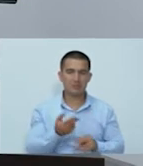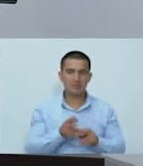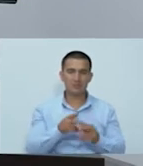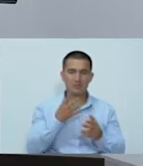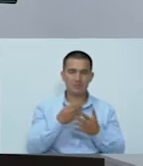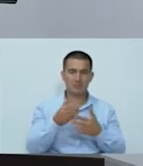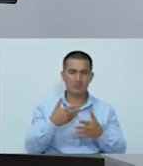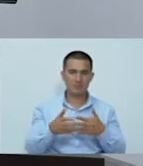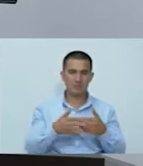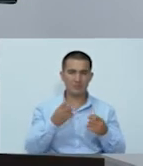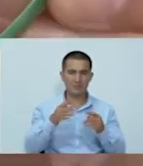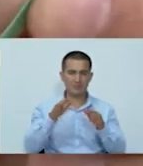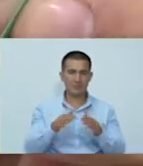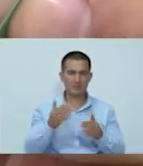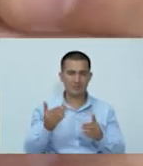bir tomoniga